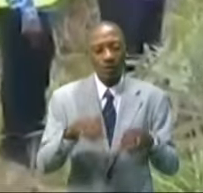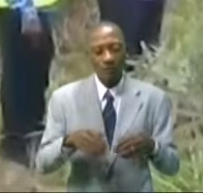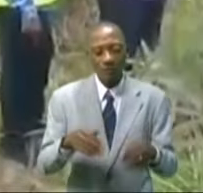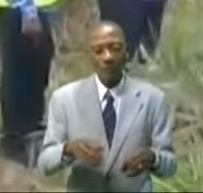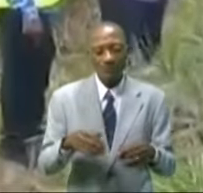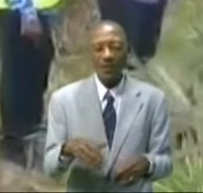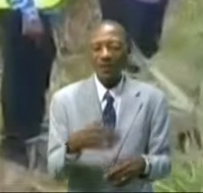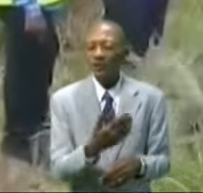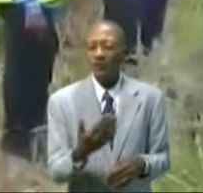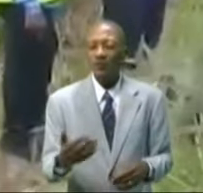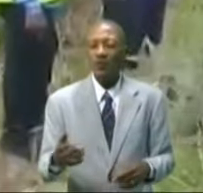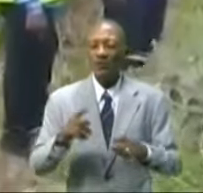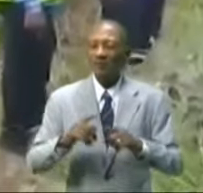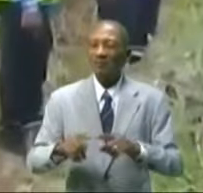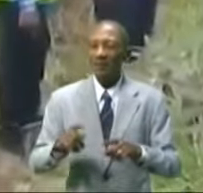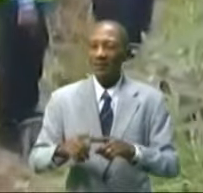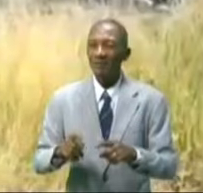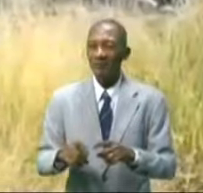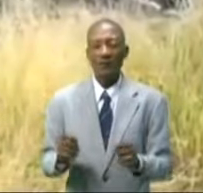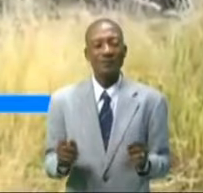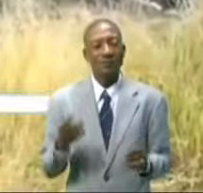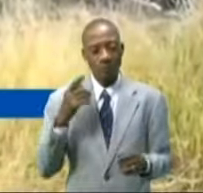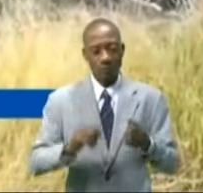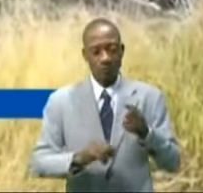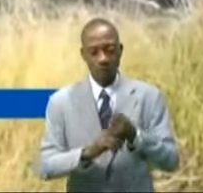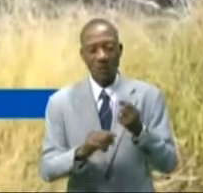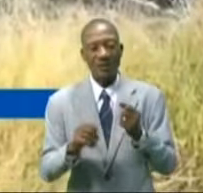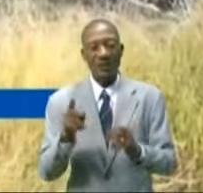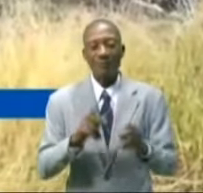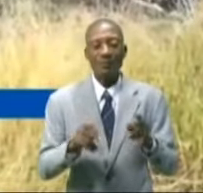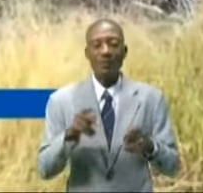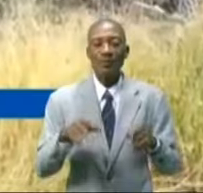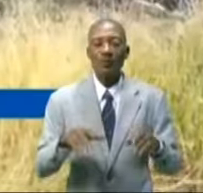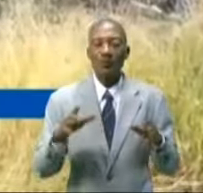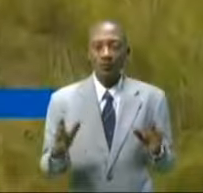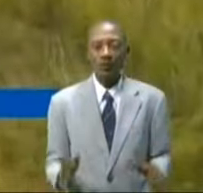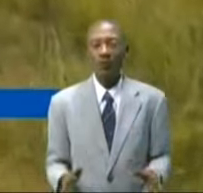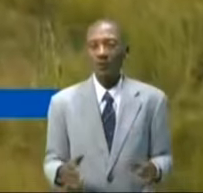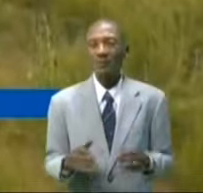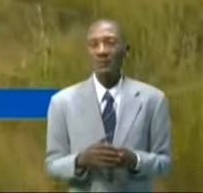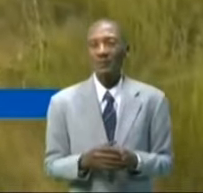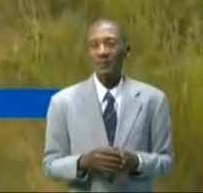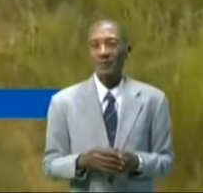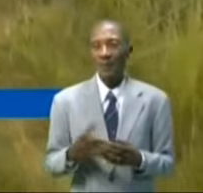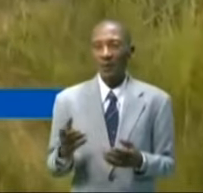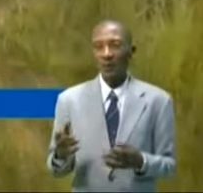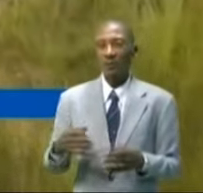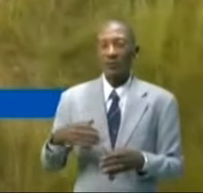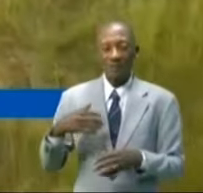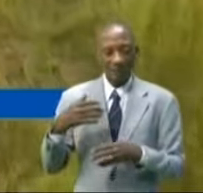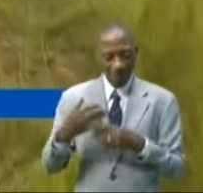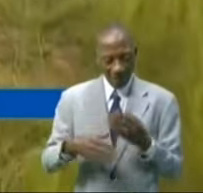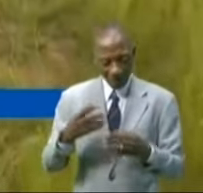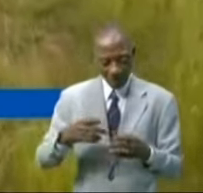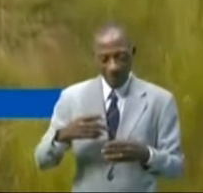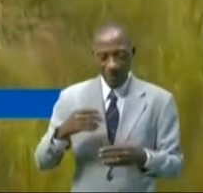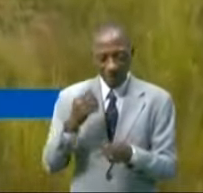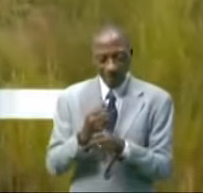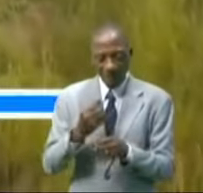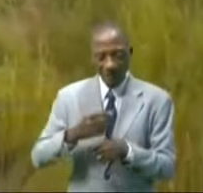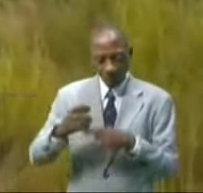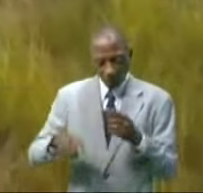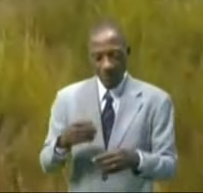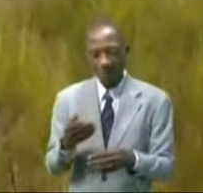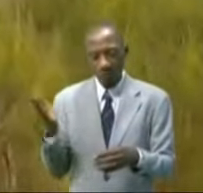de l'écosystème congolais. Il a aussi pris acte de l'effectivité des travaux de reboisement, lesquels ont été réalisés